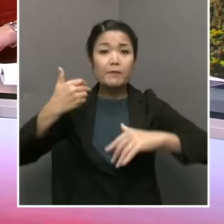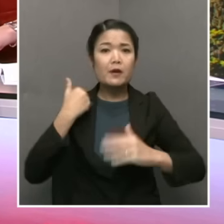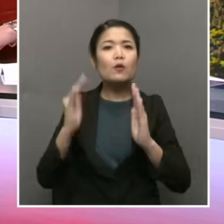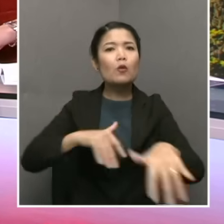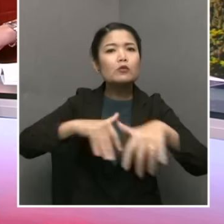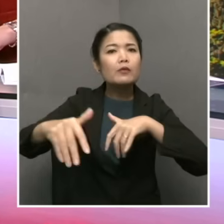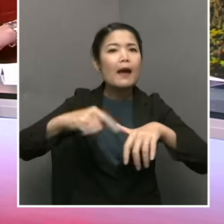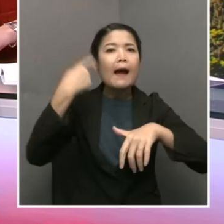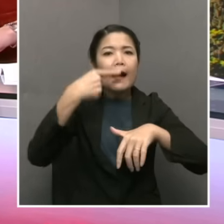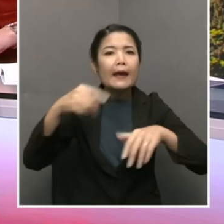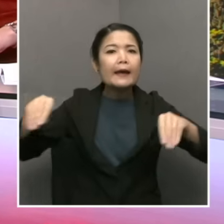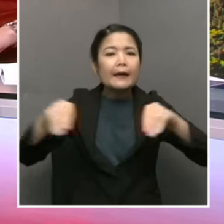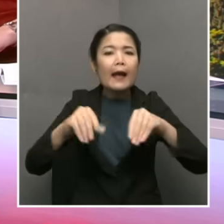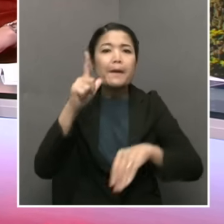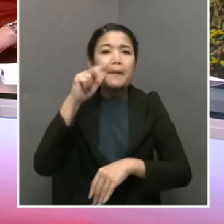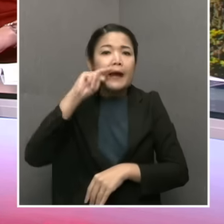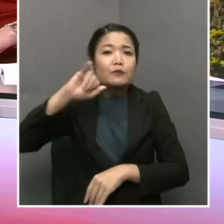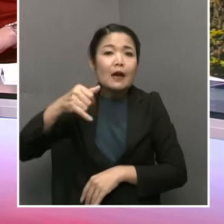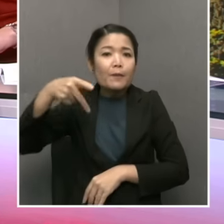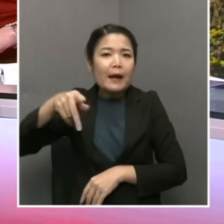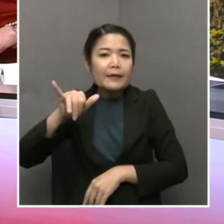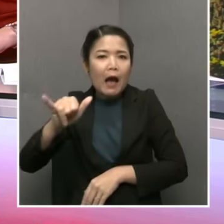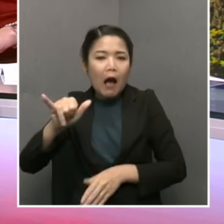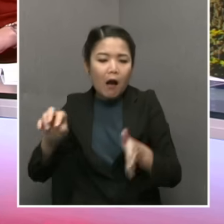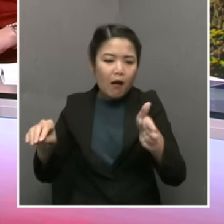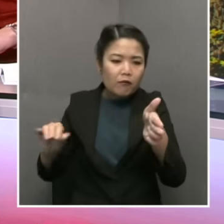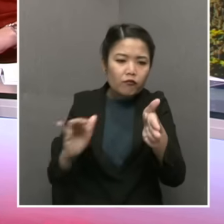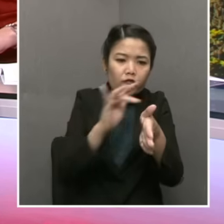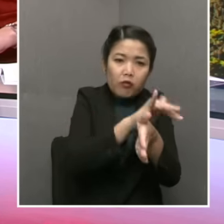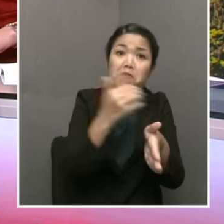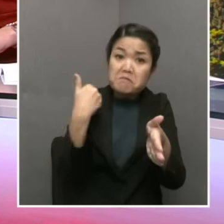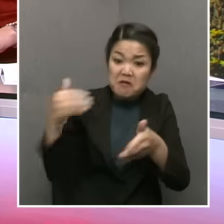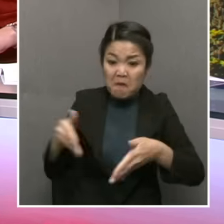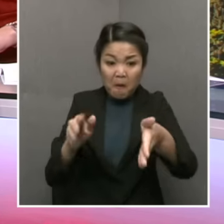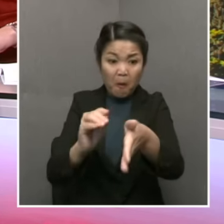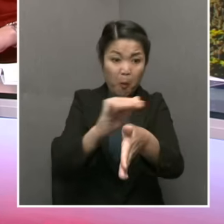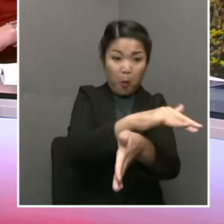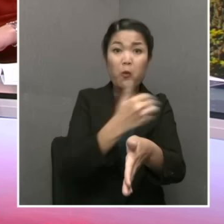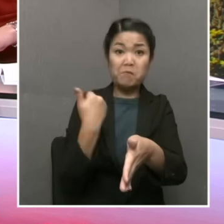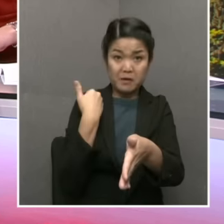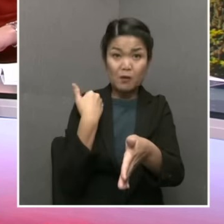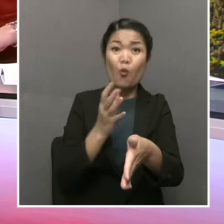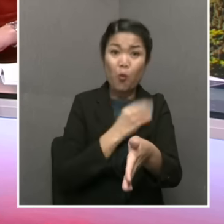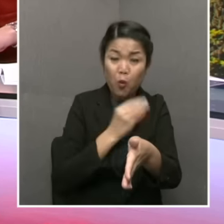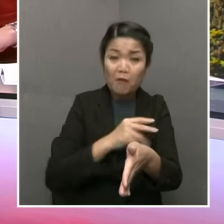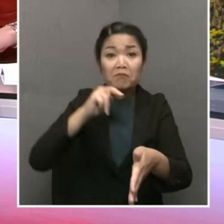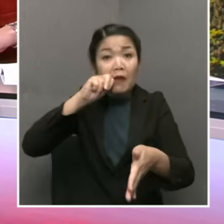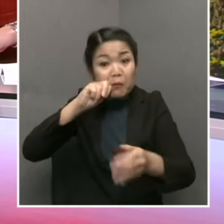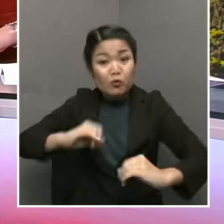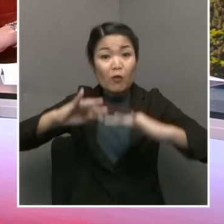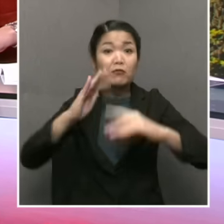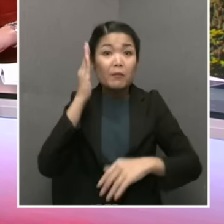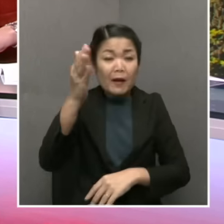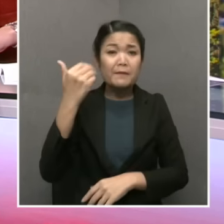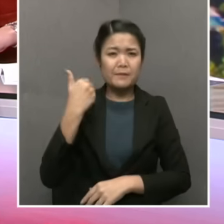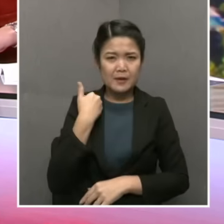ริมแม่น้ำเจ้าพระยาเนี่ยก็รู้สึกกังวลใจว่าระดับน้ำเนี่ยมันจะล้นตลิ่งมาท่วมบ้านเรือนของพวกเขาหรือไม่จะเกิดน้ำท่วมใหญ่ตามมาหรือเปล่านะครับมา